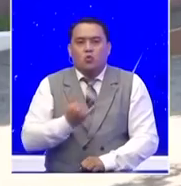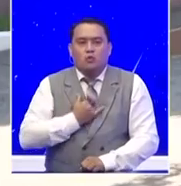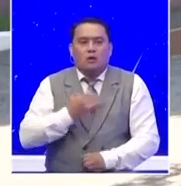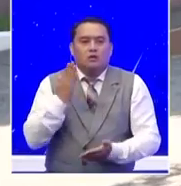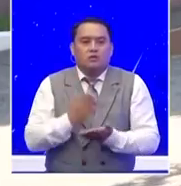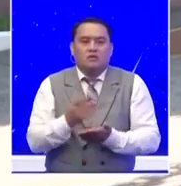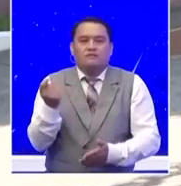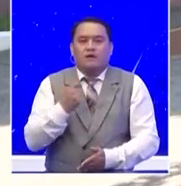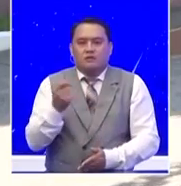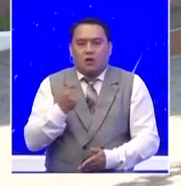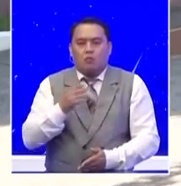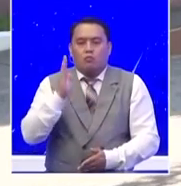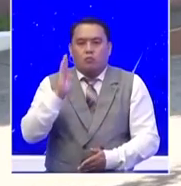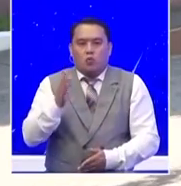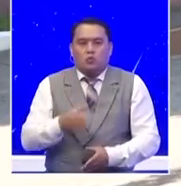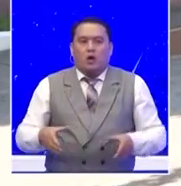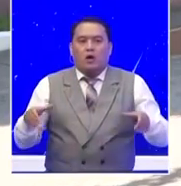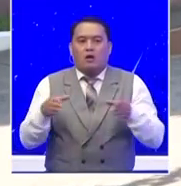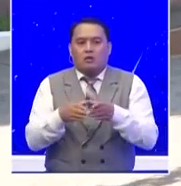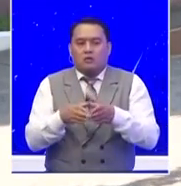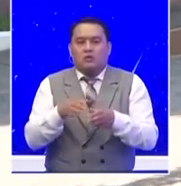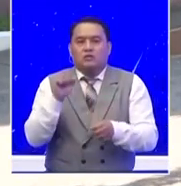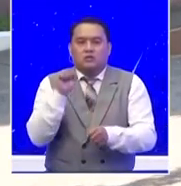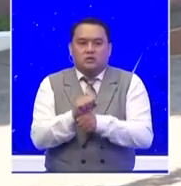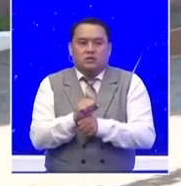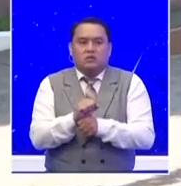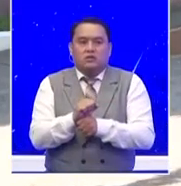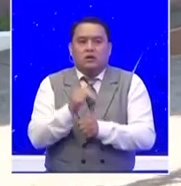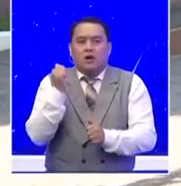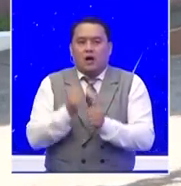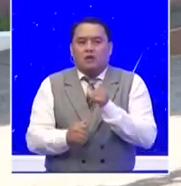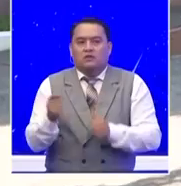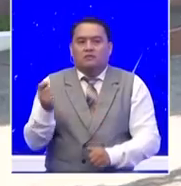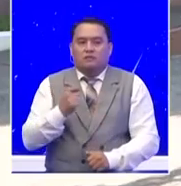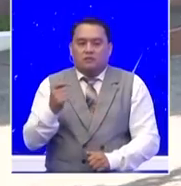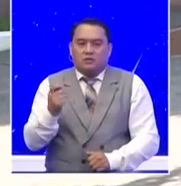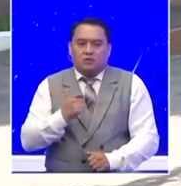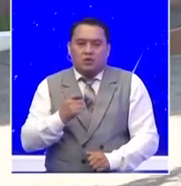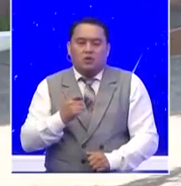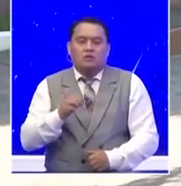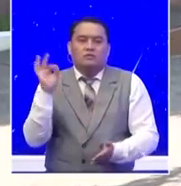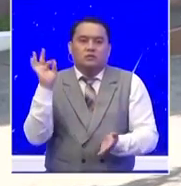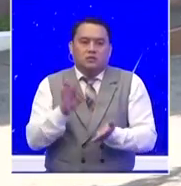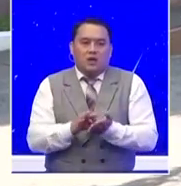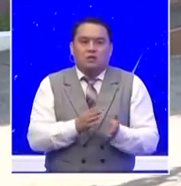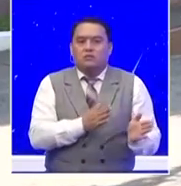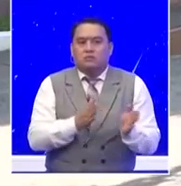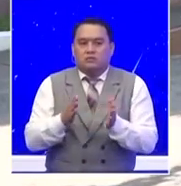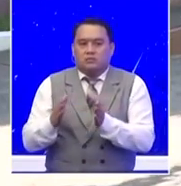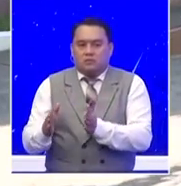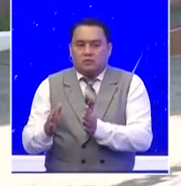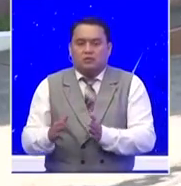есть выходные дни, мы будем объявлять локдауны. Каждый выходной будет локдаун в целях